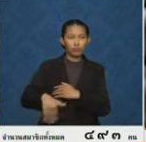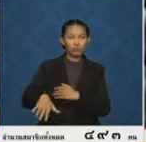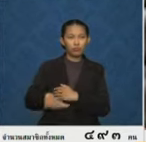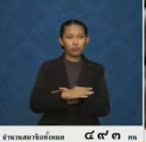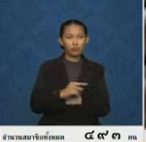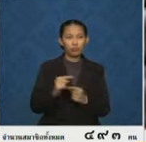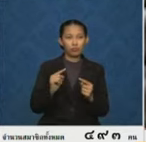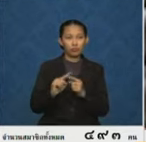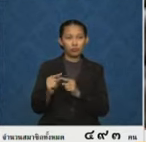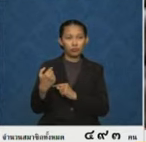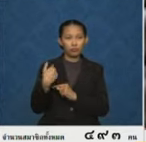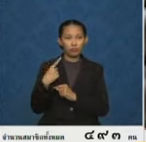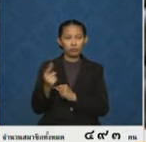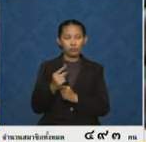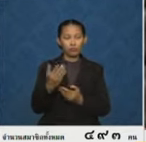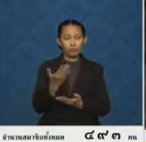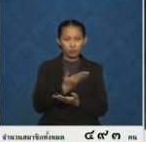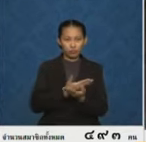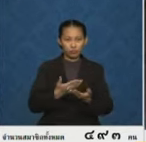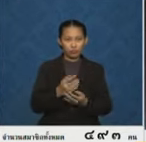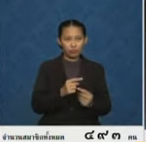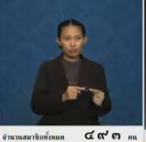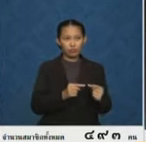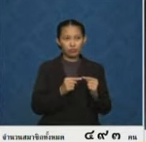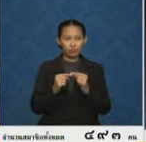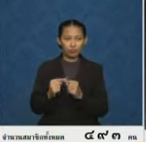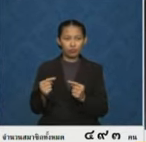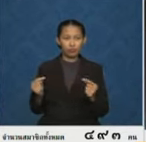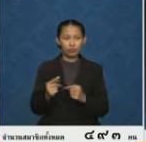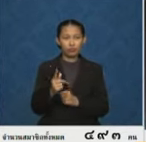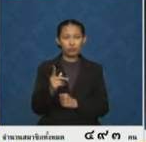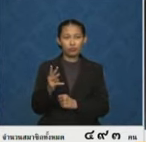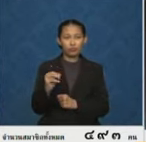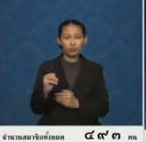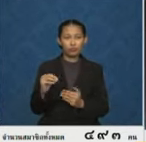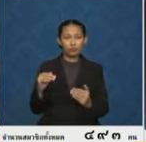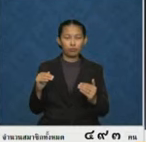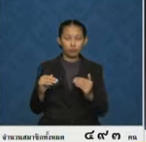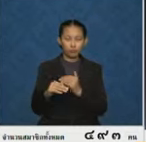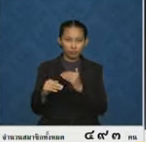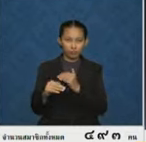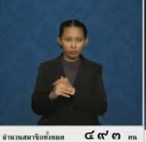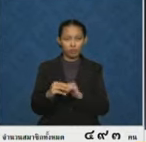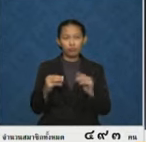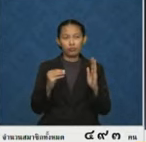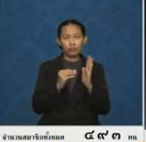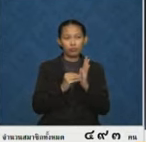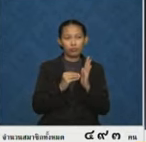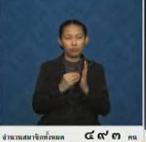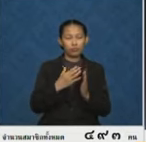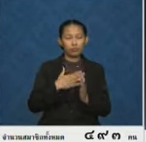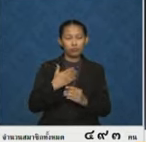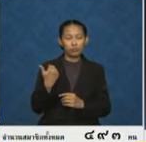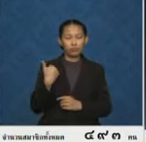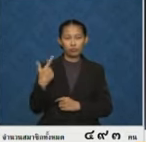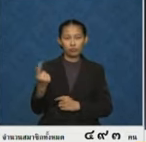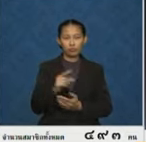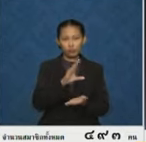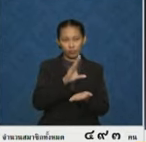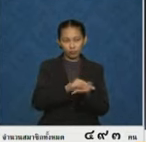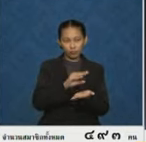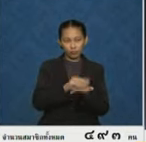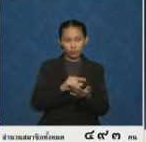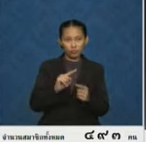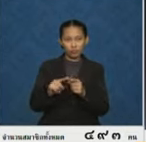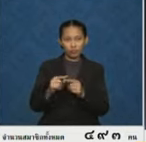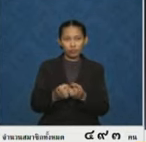ช้านะครับในการไปปรึกษาหลือต่อนะครับยังกรมการขนส่งทางบกแล้วก็กรุงเทพมหานครนะครับซึ่งผมเองได้มีการเก็บข้อมูลเพื่อที่จะ